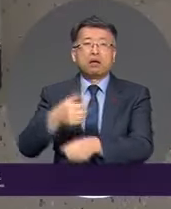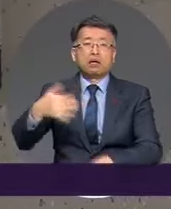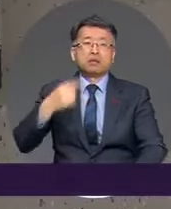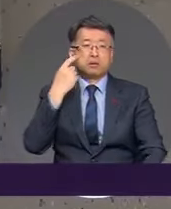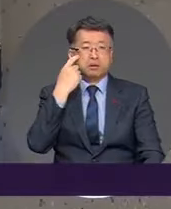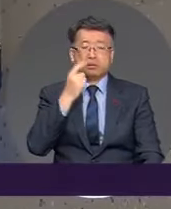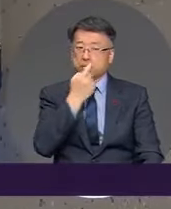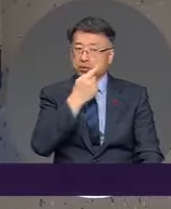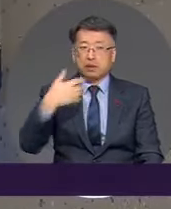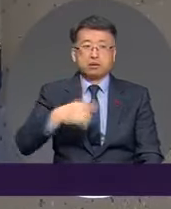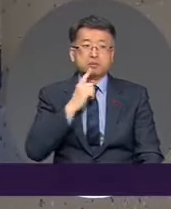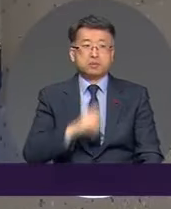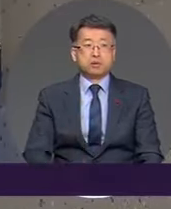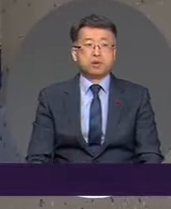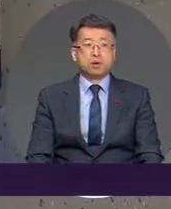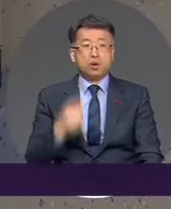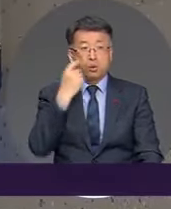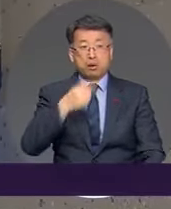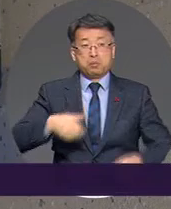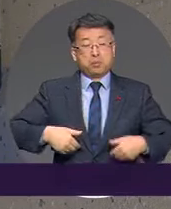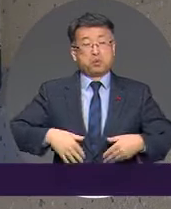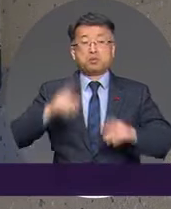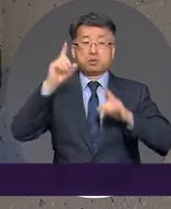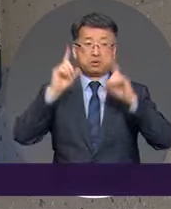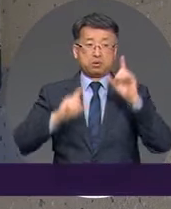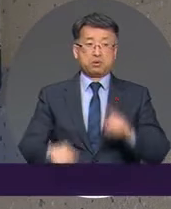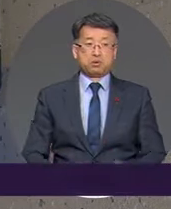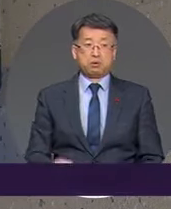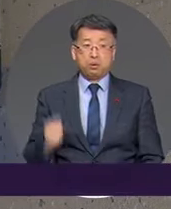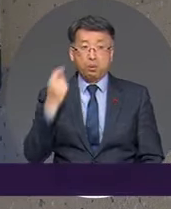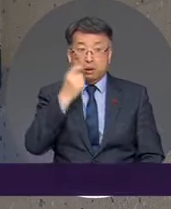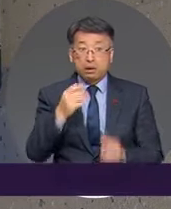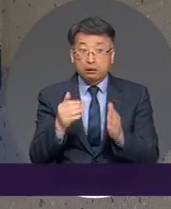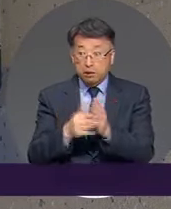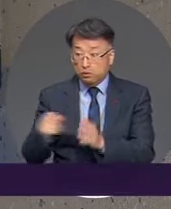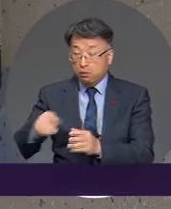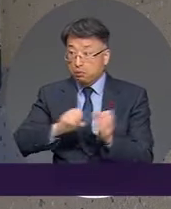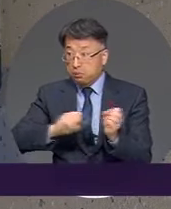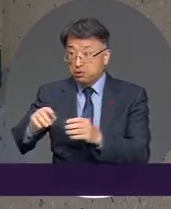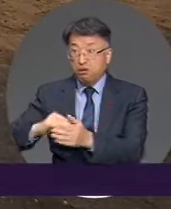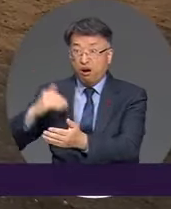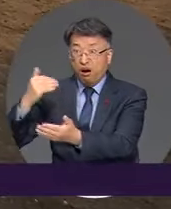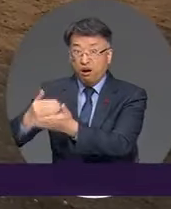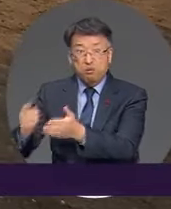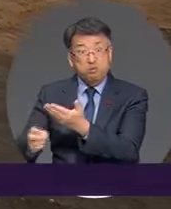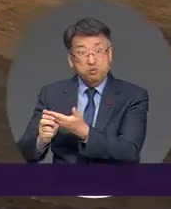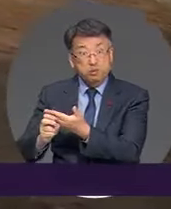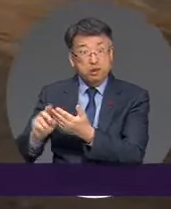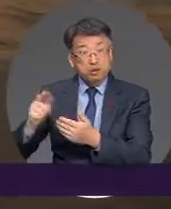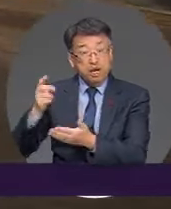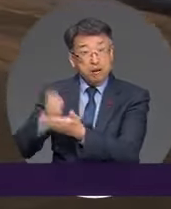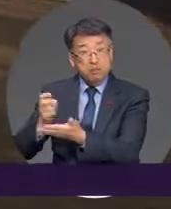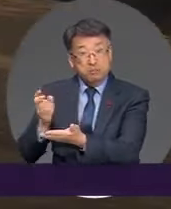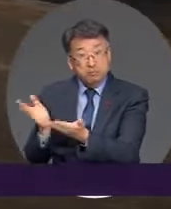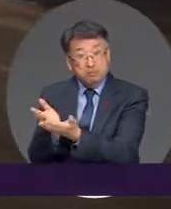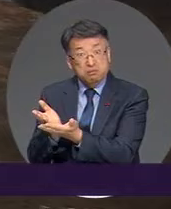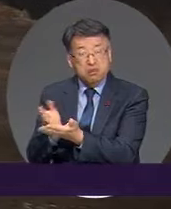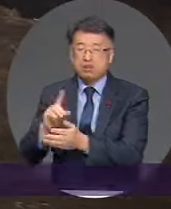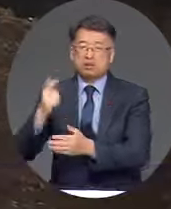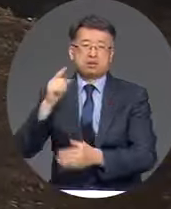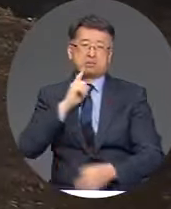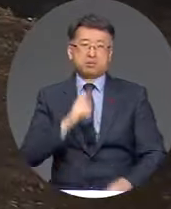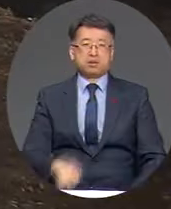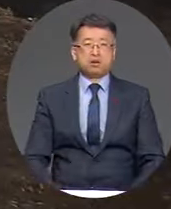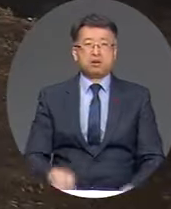인 필요 없는니다 확인을 했다고 해서가 되는 건 아닙니까 한편 허가 면적보다 더